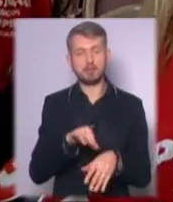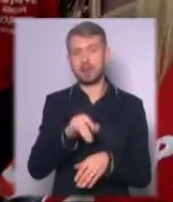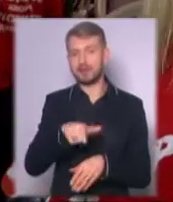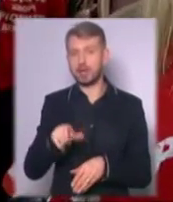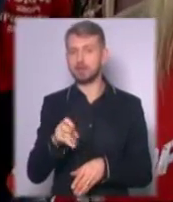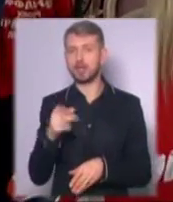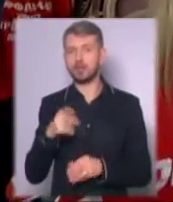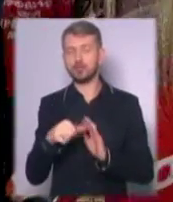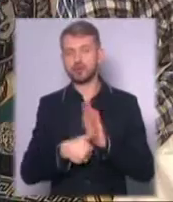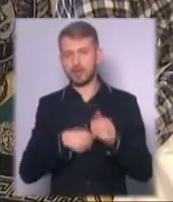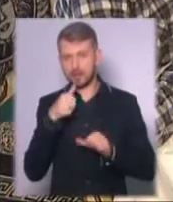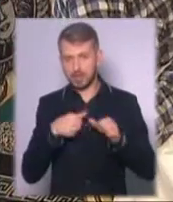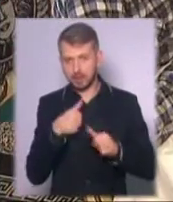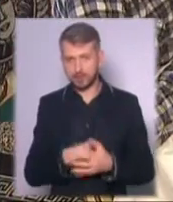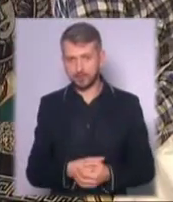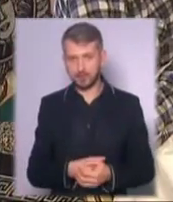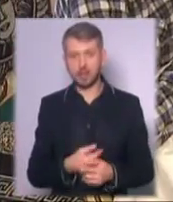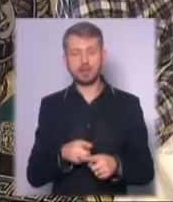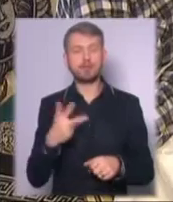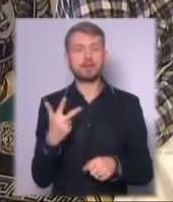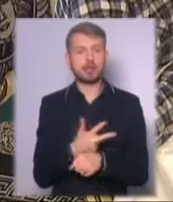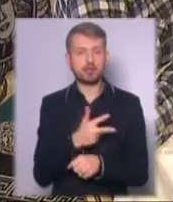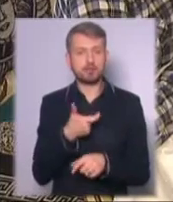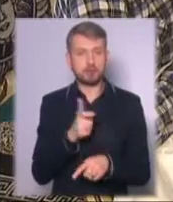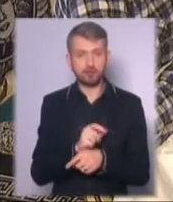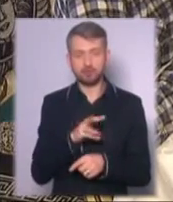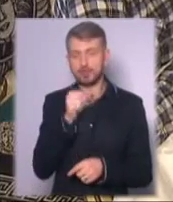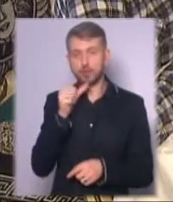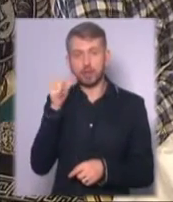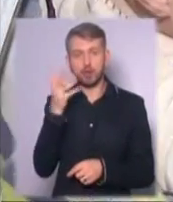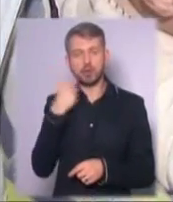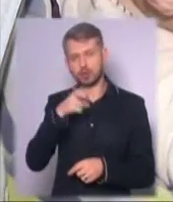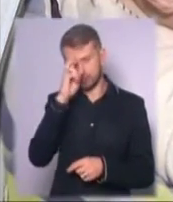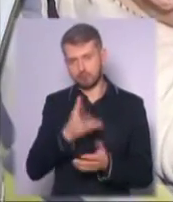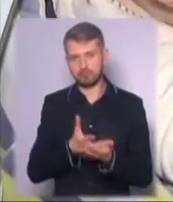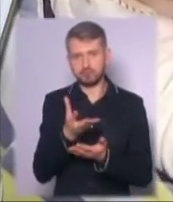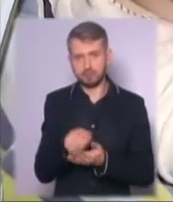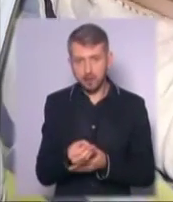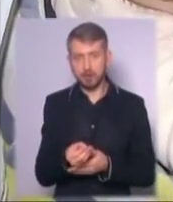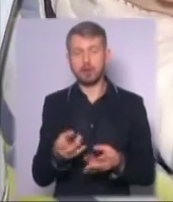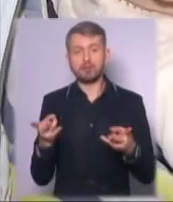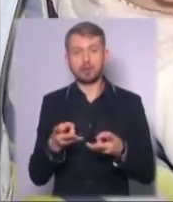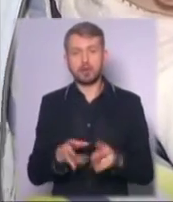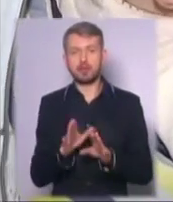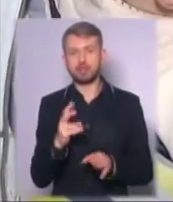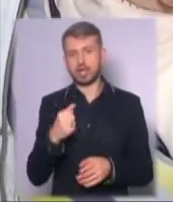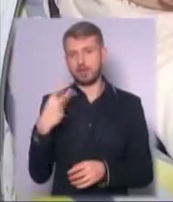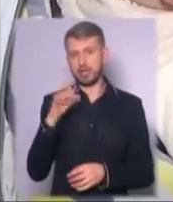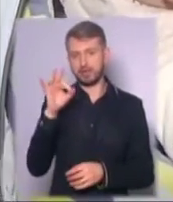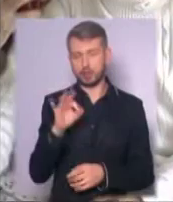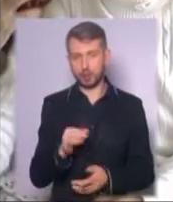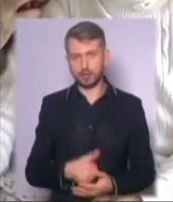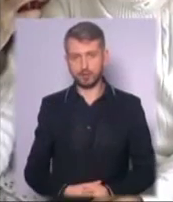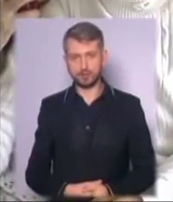на 2016 рік. Це втричі більше, ніж торік, коли держава покривала життєво необхідні потреби унікальних хворих лише на 20%.